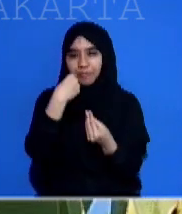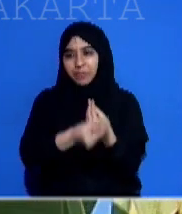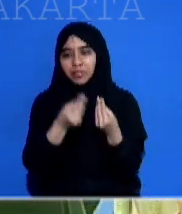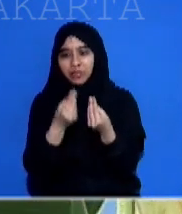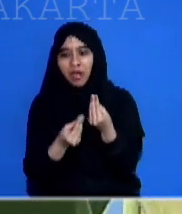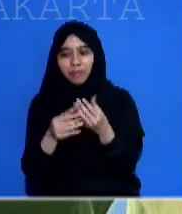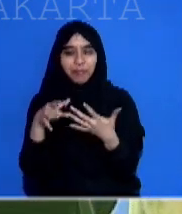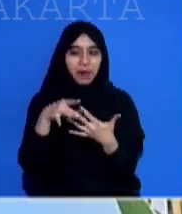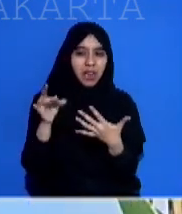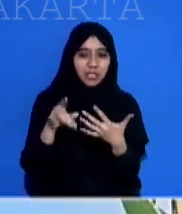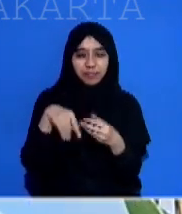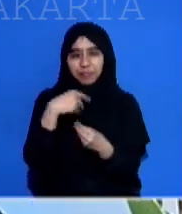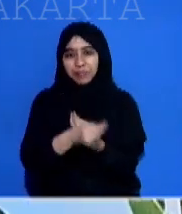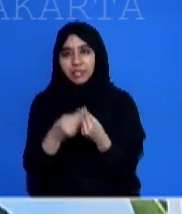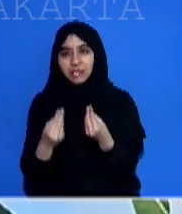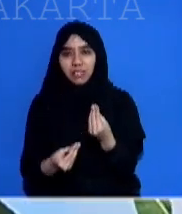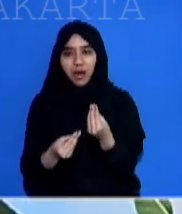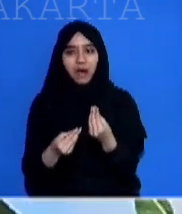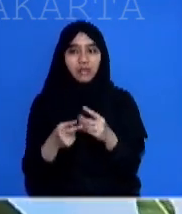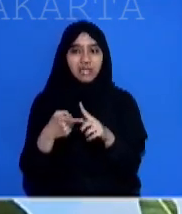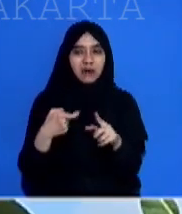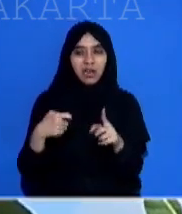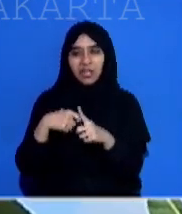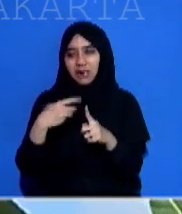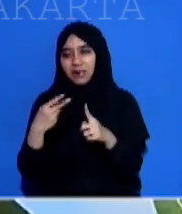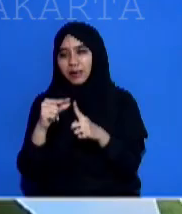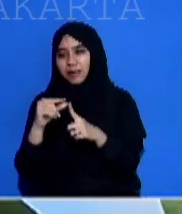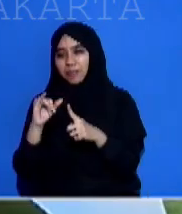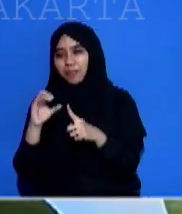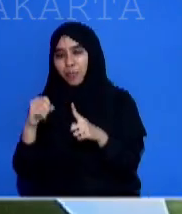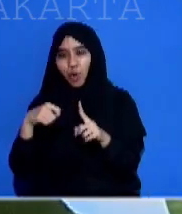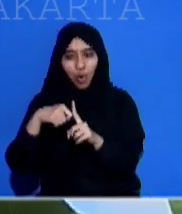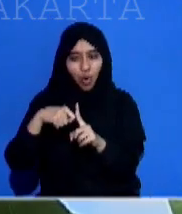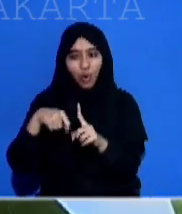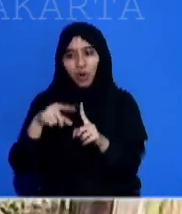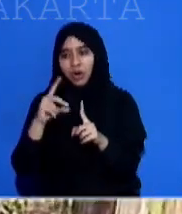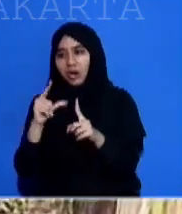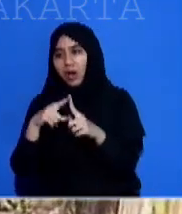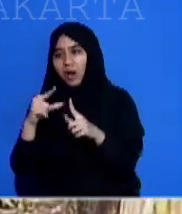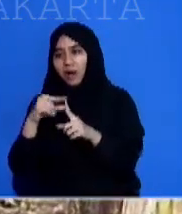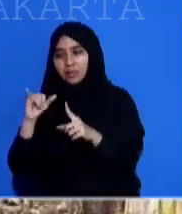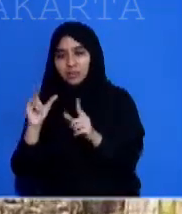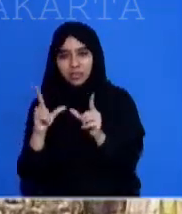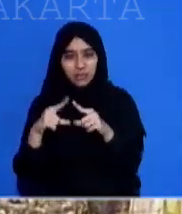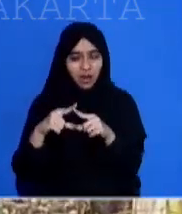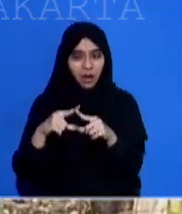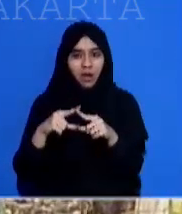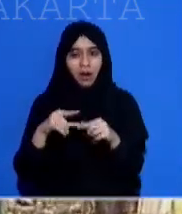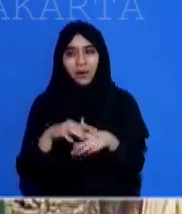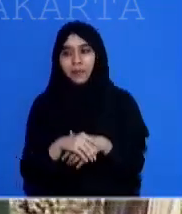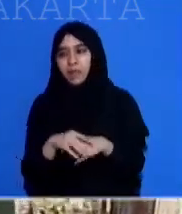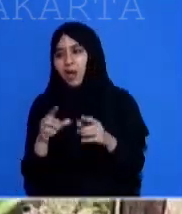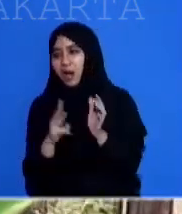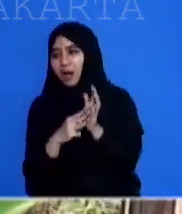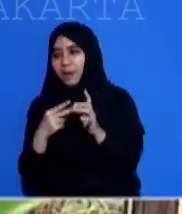nanam maneka warni jenis pisang wiwit saking pisang kepok, rojo, ambon lan sakpiturutipun. Menawi asilipun sae lan kathah, woh